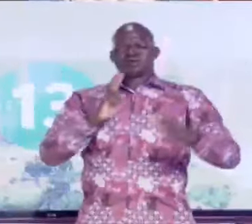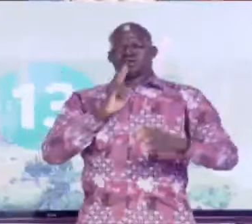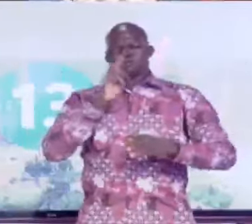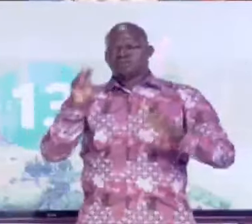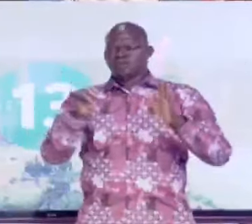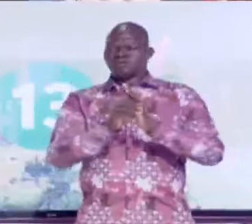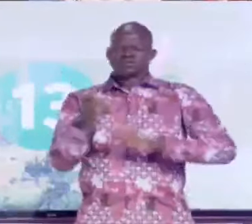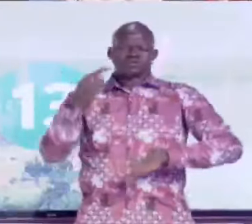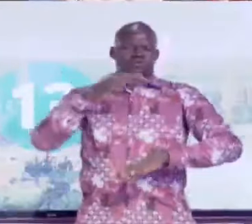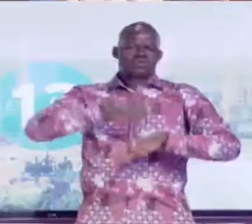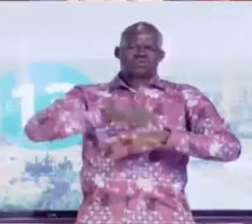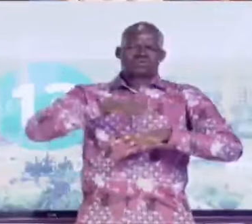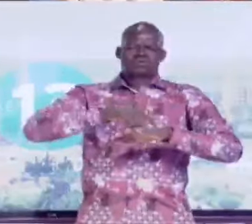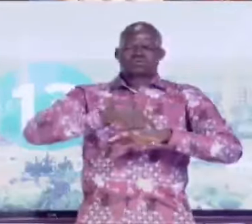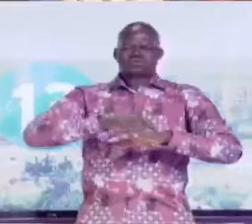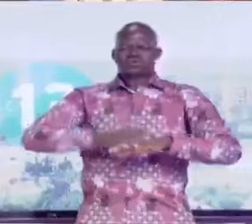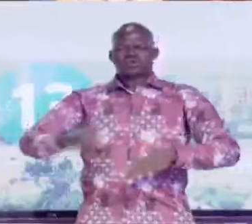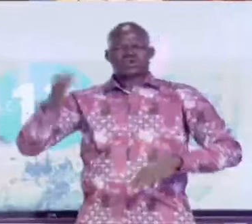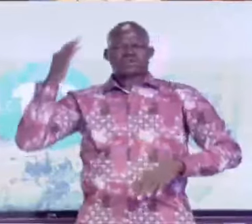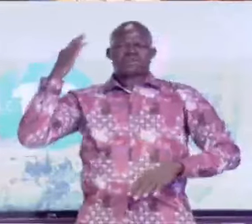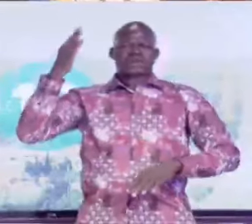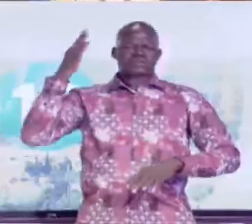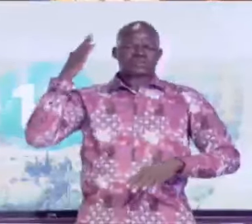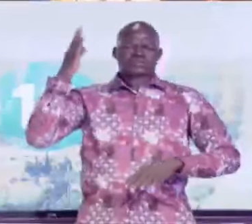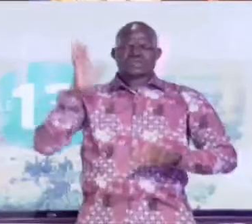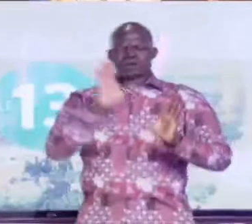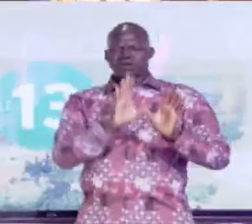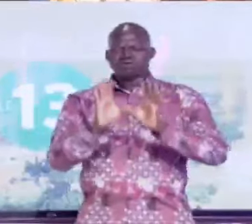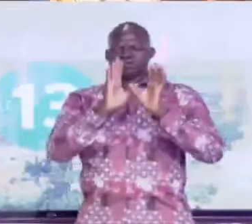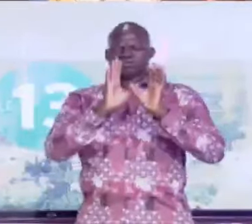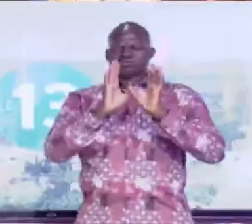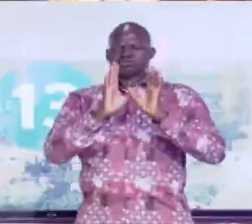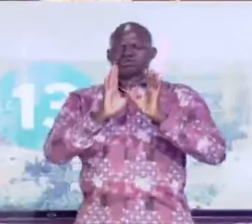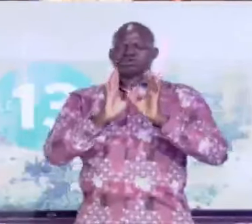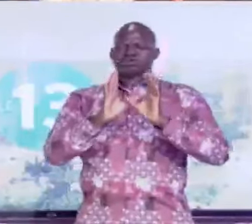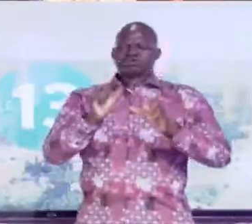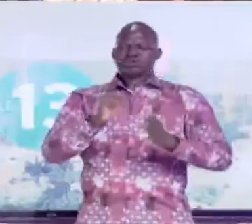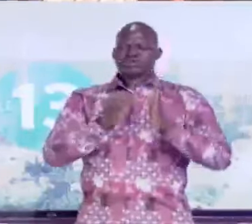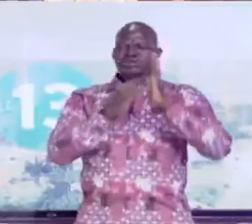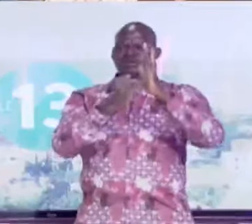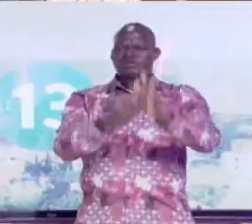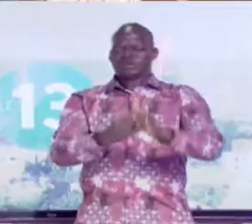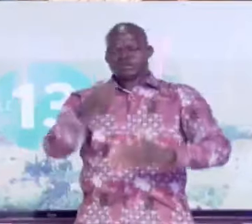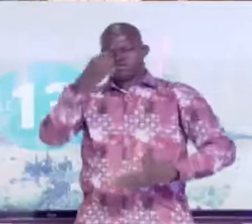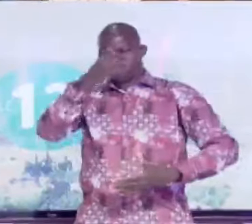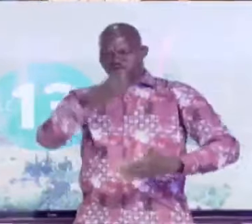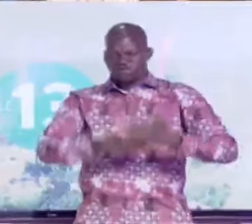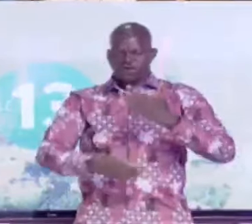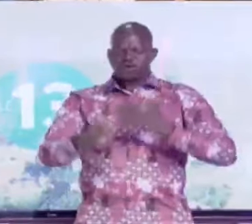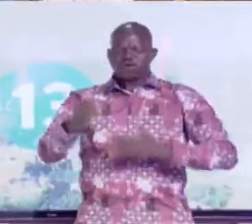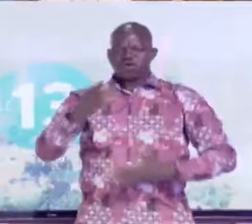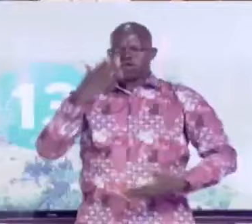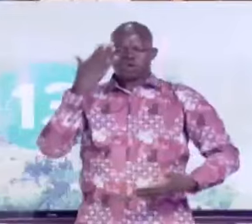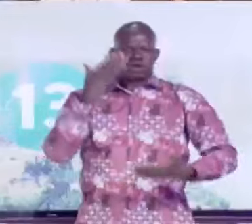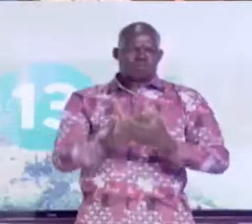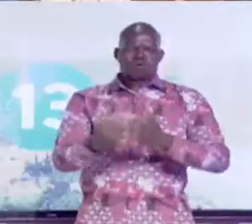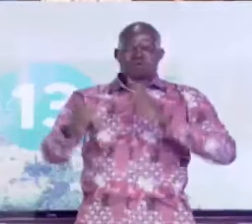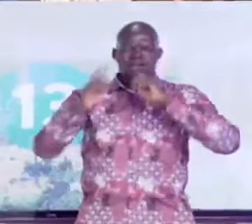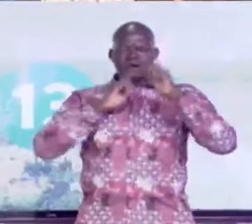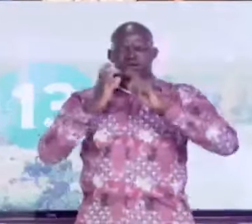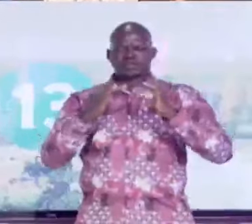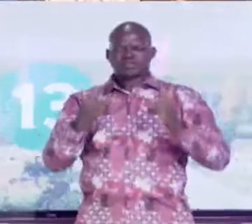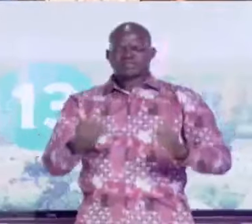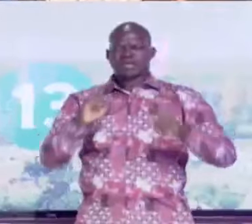c'est l'occasion de prêcher la cohésion, de revaloriser notre identité, nos valeurs, professer la bonne parole ici, à